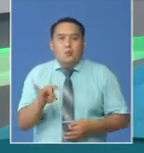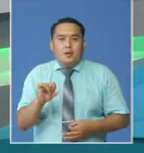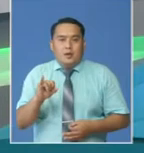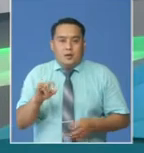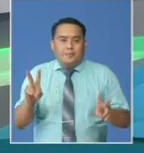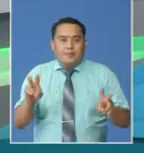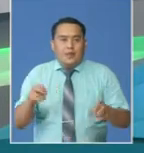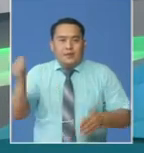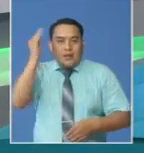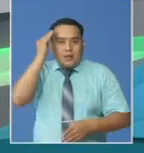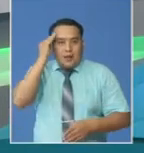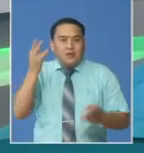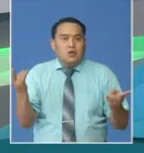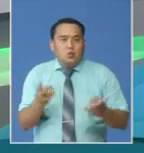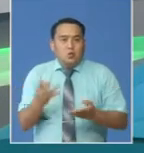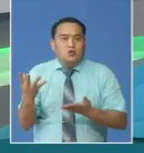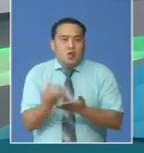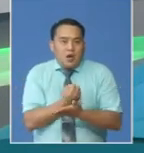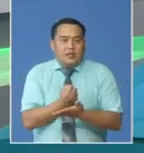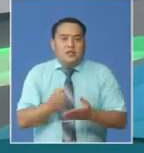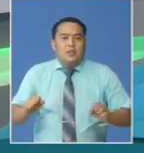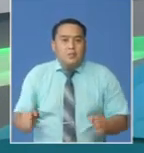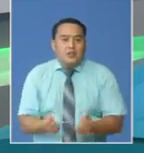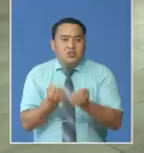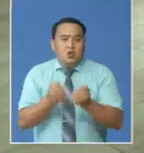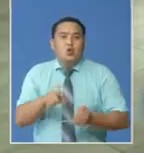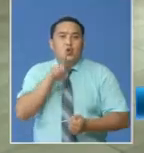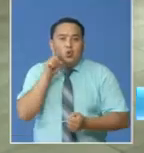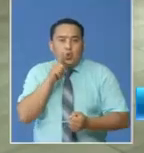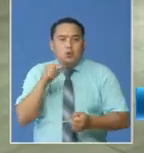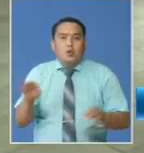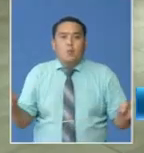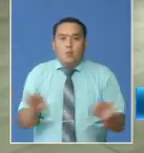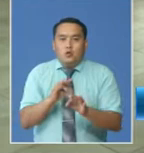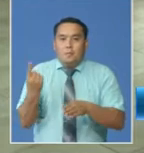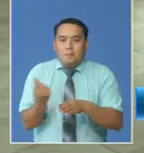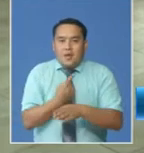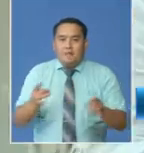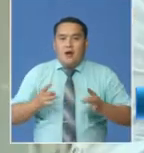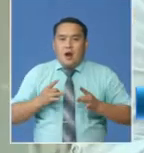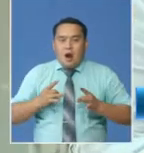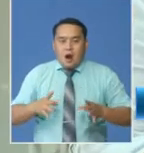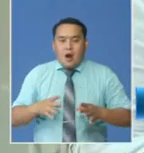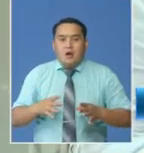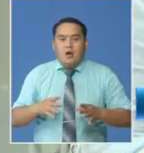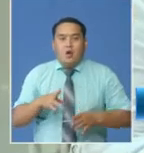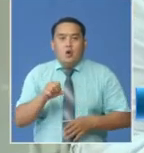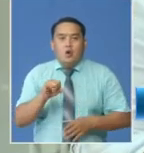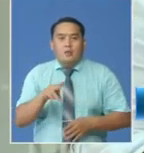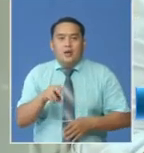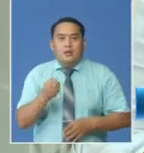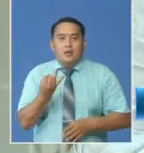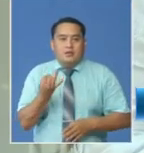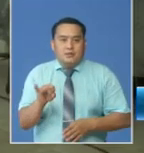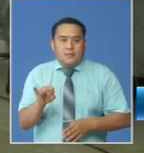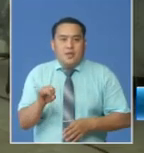уверена, таланты надо находить и поддерживать. Юные музыканты уже успели дать первый концерт, сыграли произведения Курмангаза и